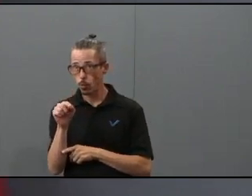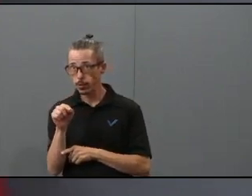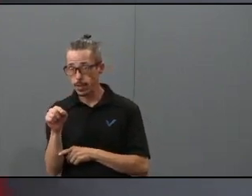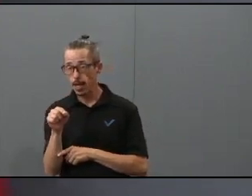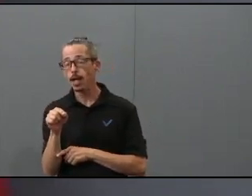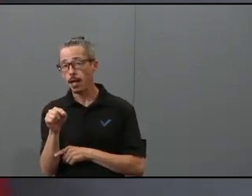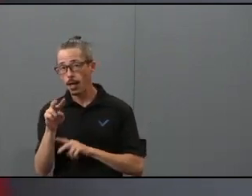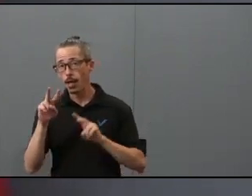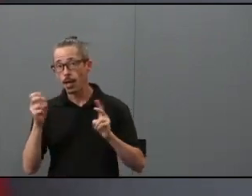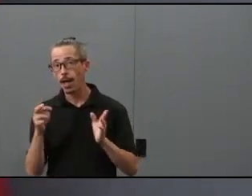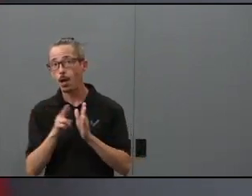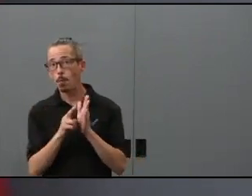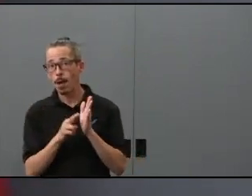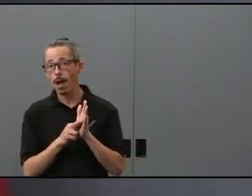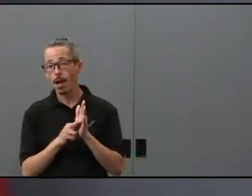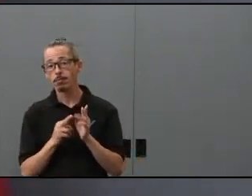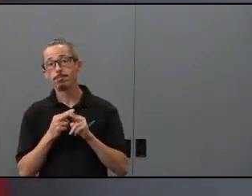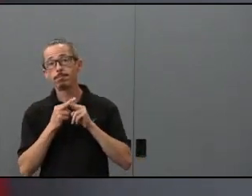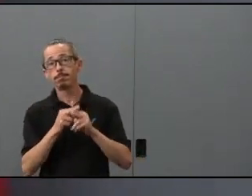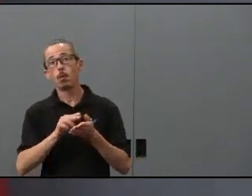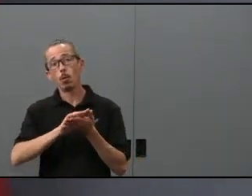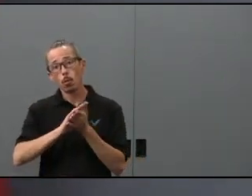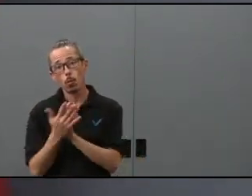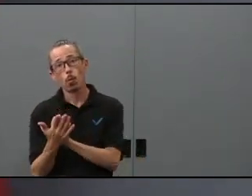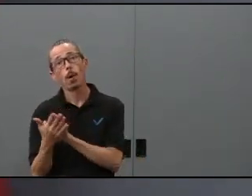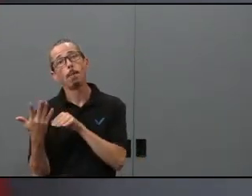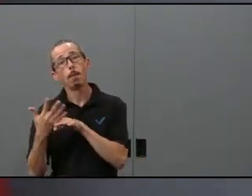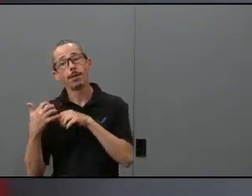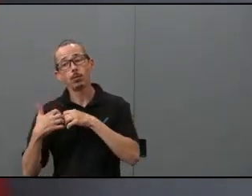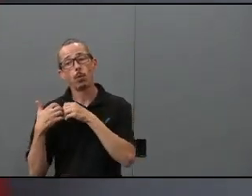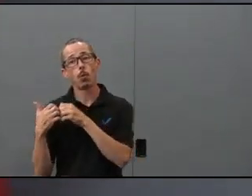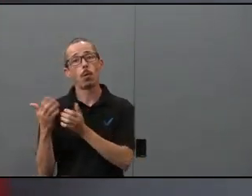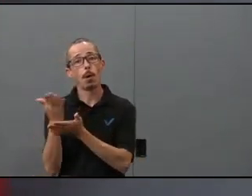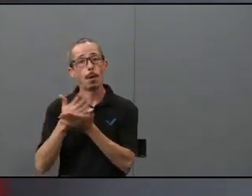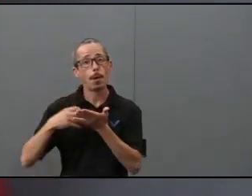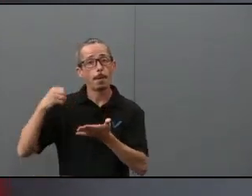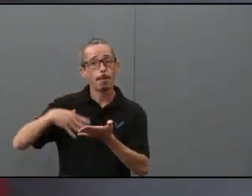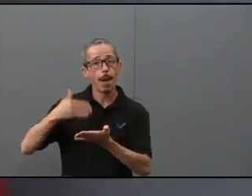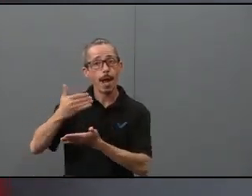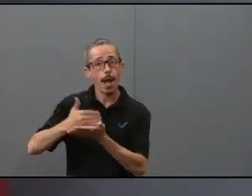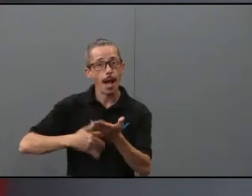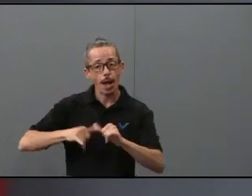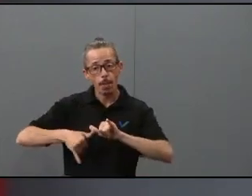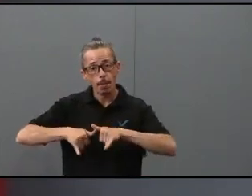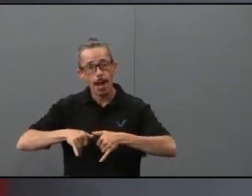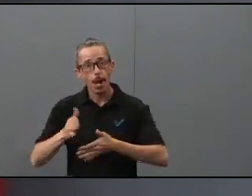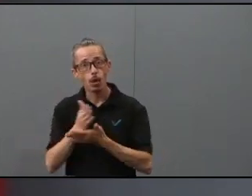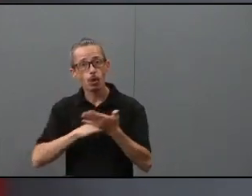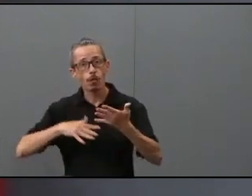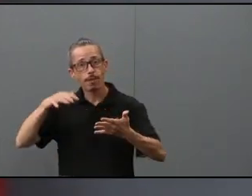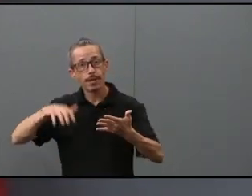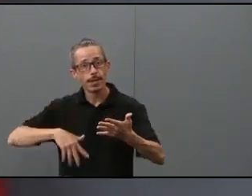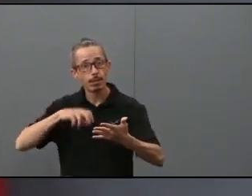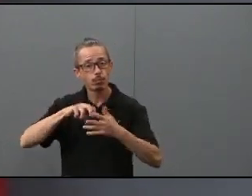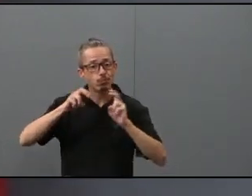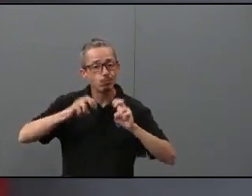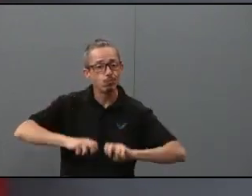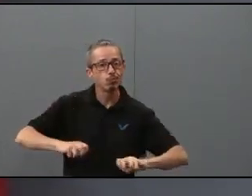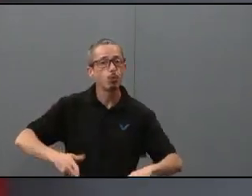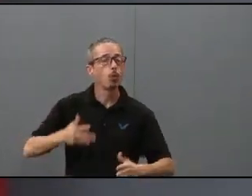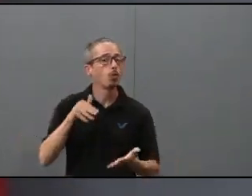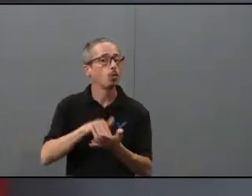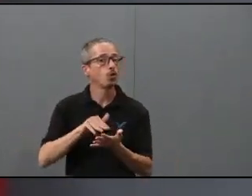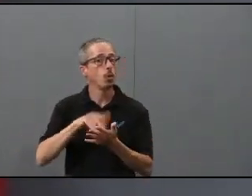intitulé règlement décrétant la préparation de plans et de vie et d'études pour la réalisation de divers projets